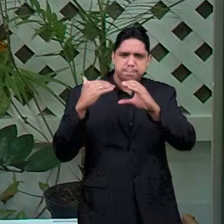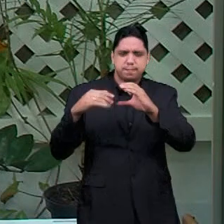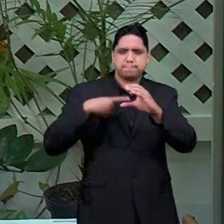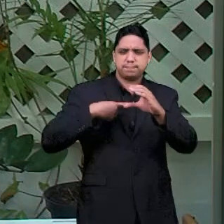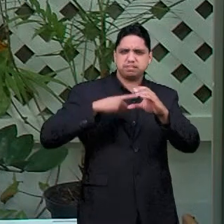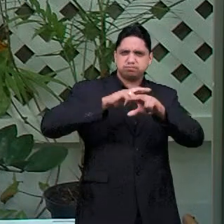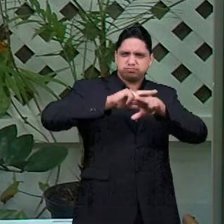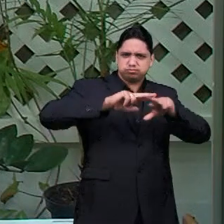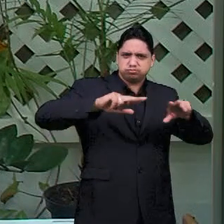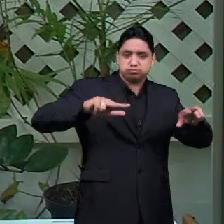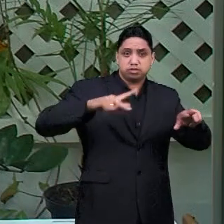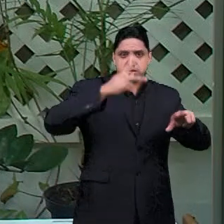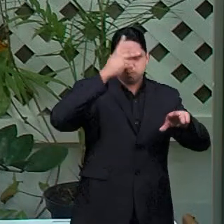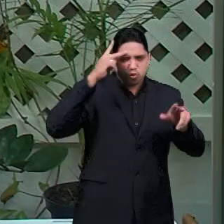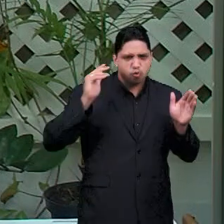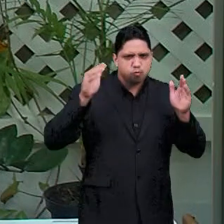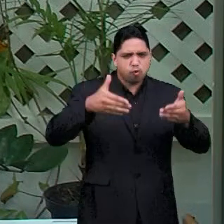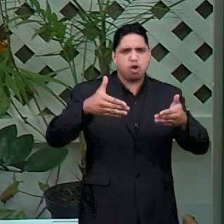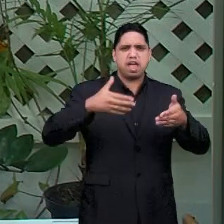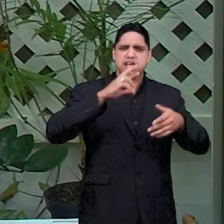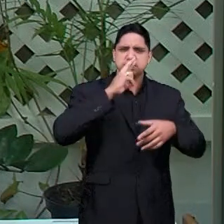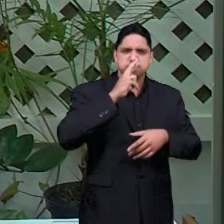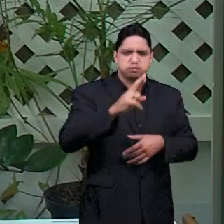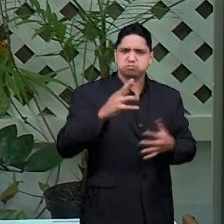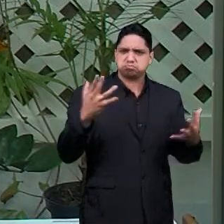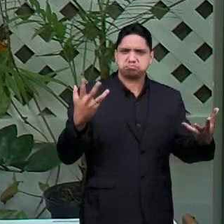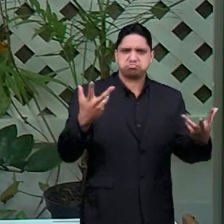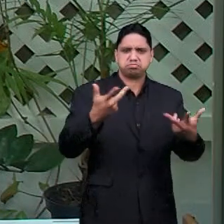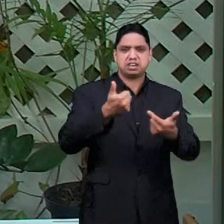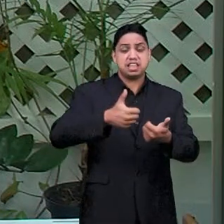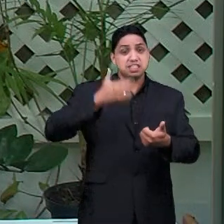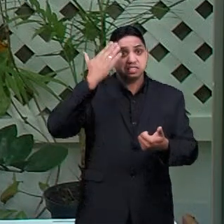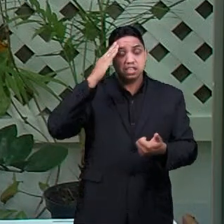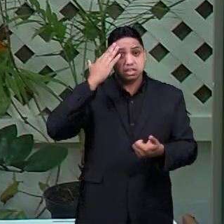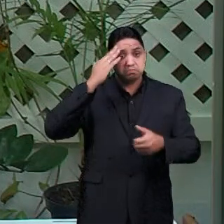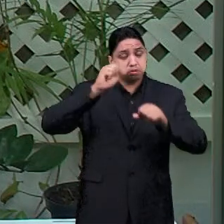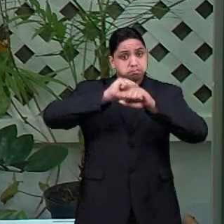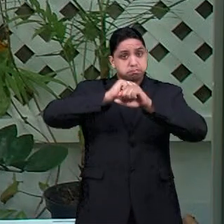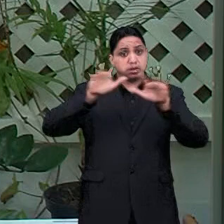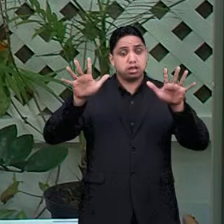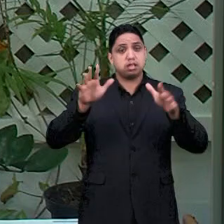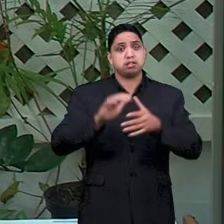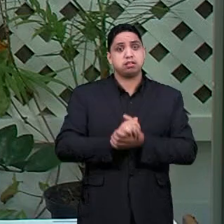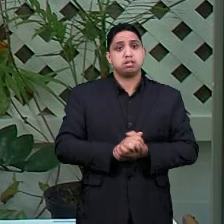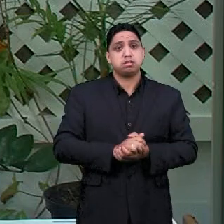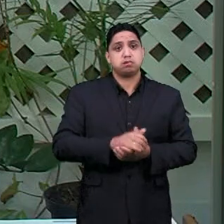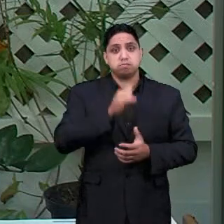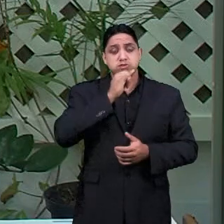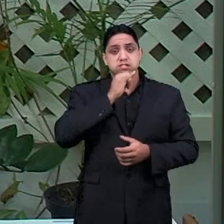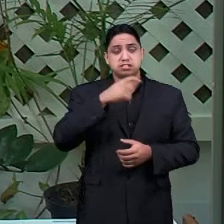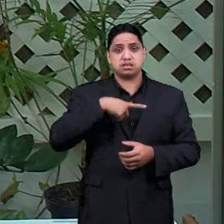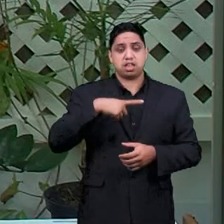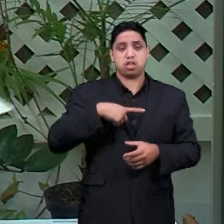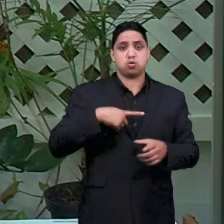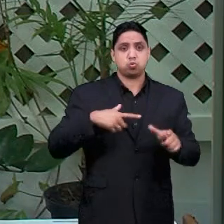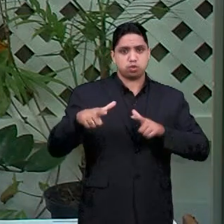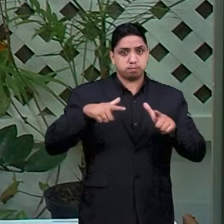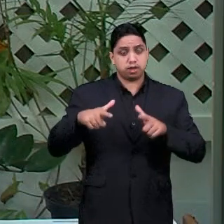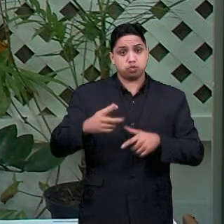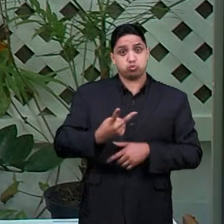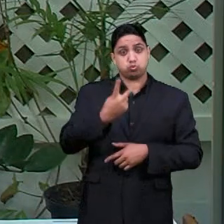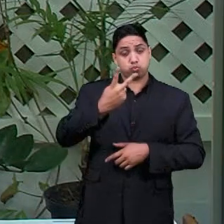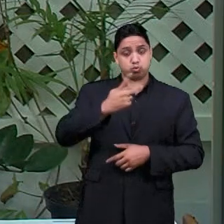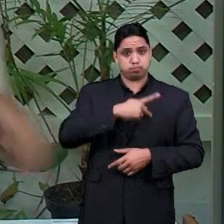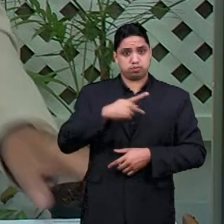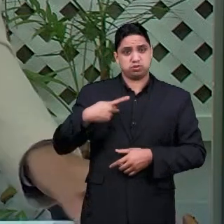des déterminations extraordinaires dans la compréhension. Et nous avons ici, par exemple, le travail de deux pasteurs